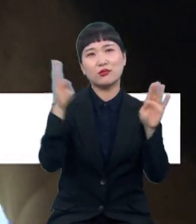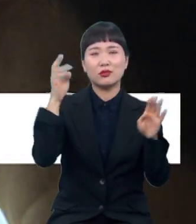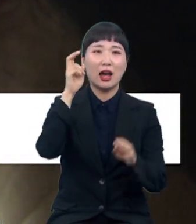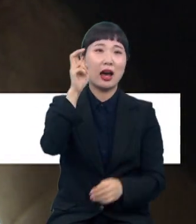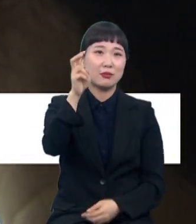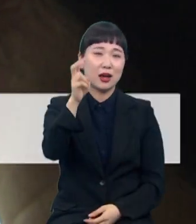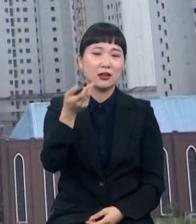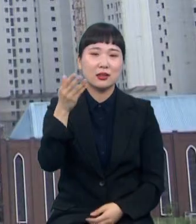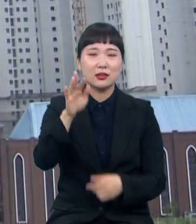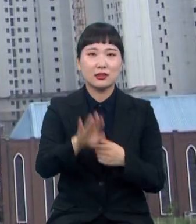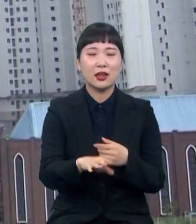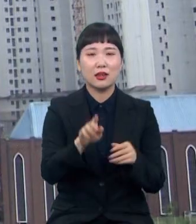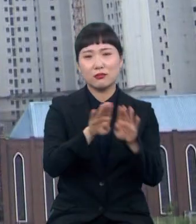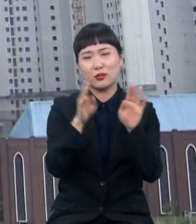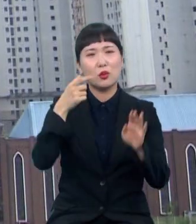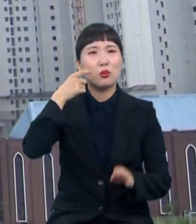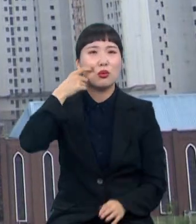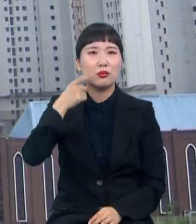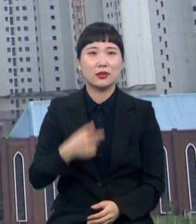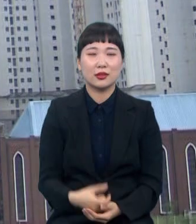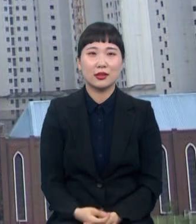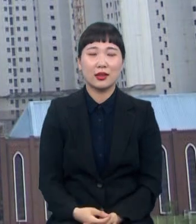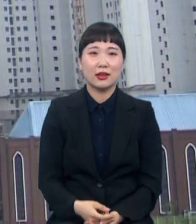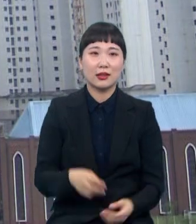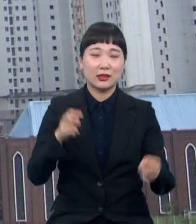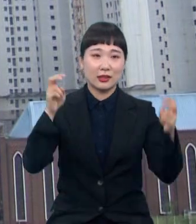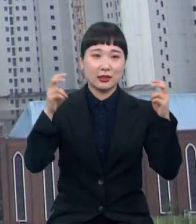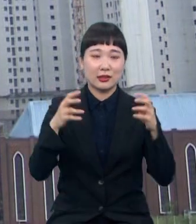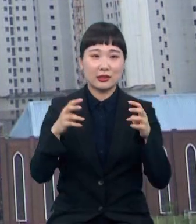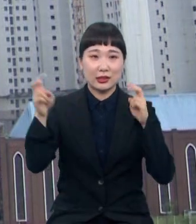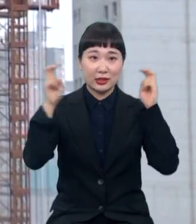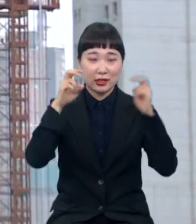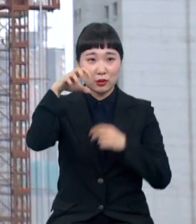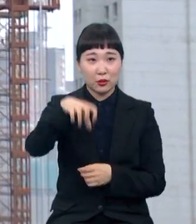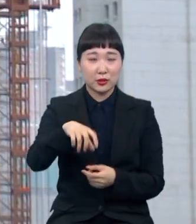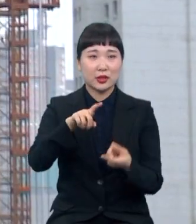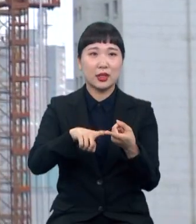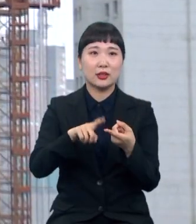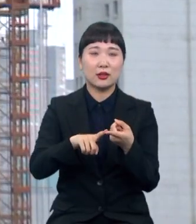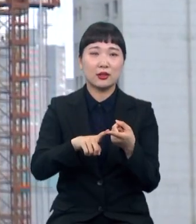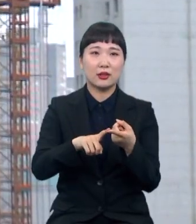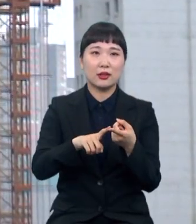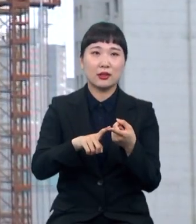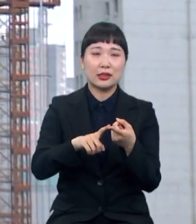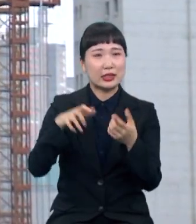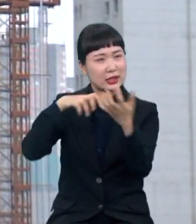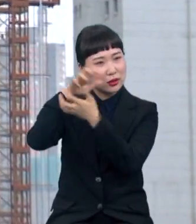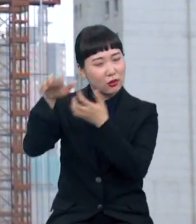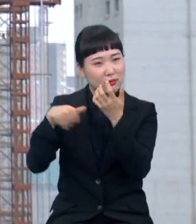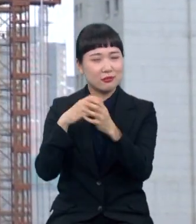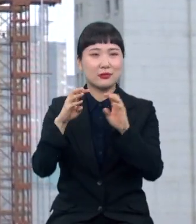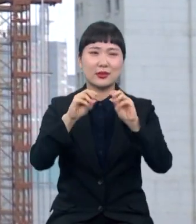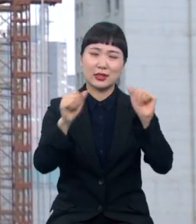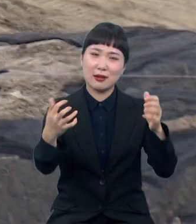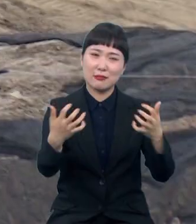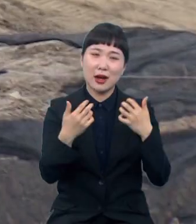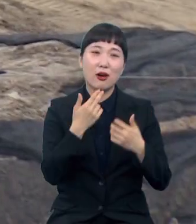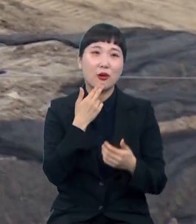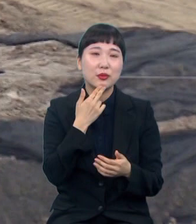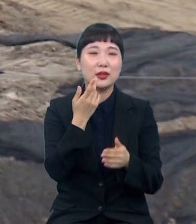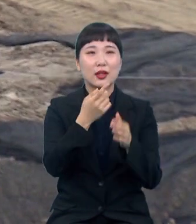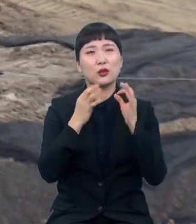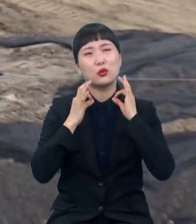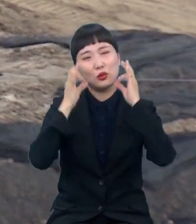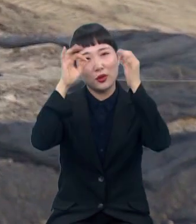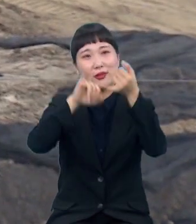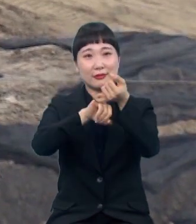자겠죠? 그러면 시공사 측은 주민 피해를 최소화하기 위해 소음과 분진이 발생하지 않도록 공사를 진행하겠다고